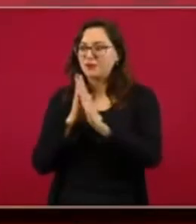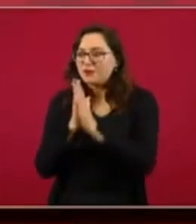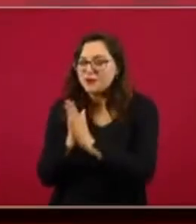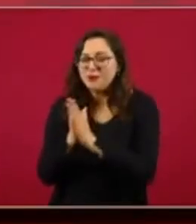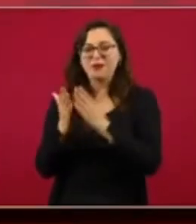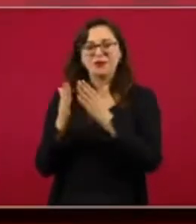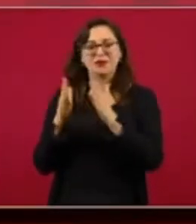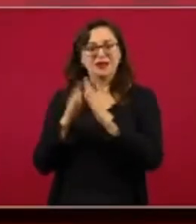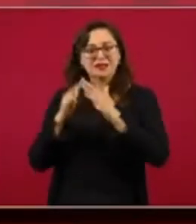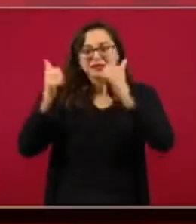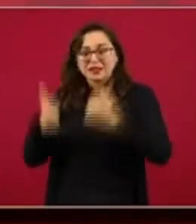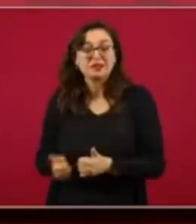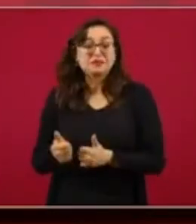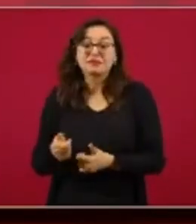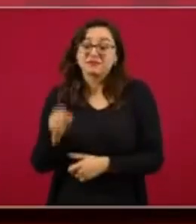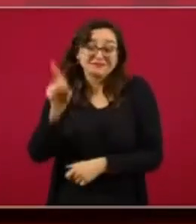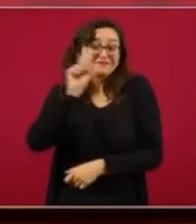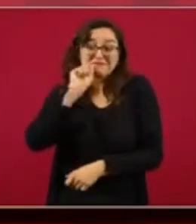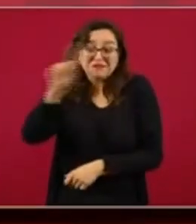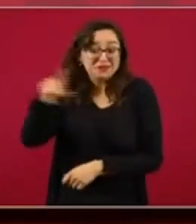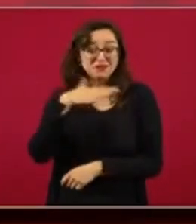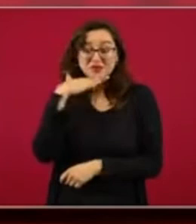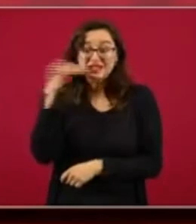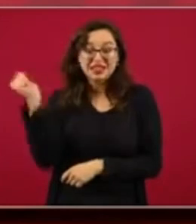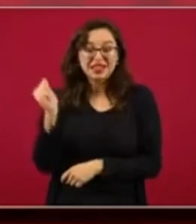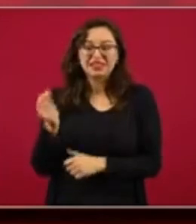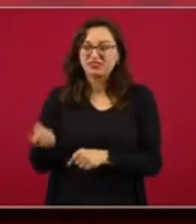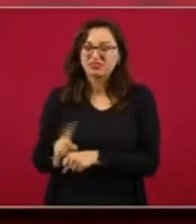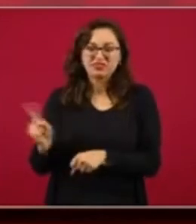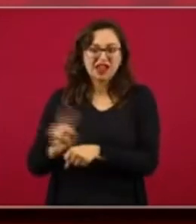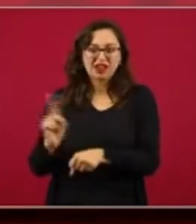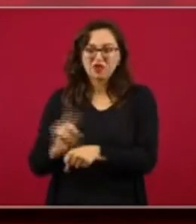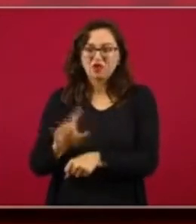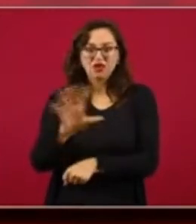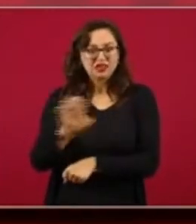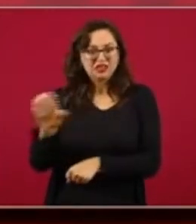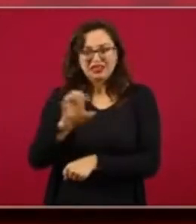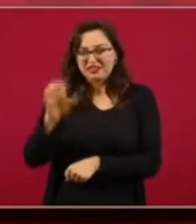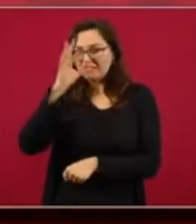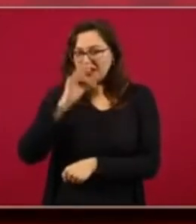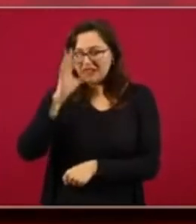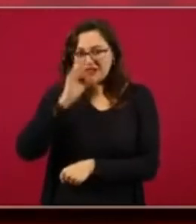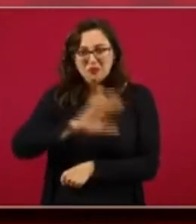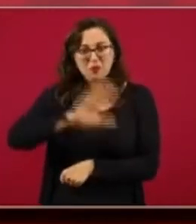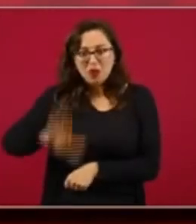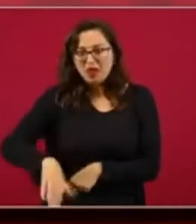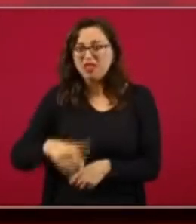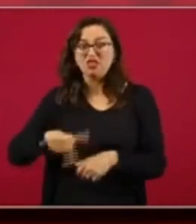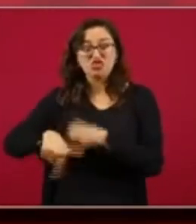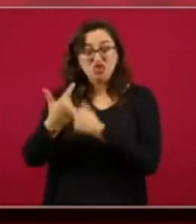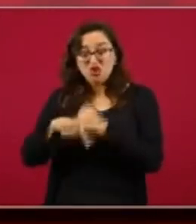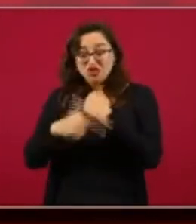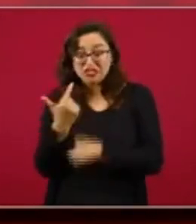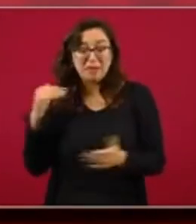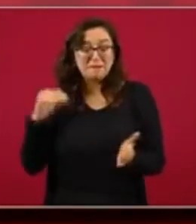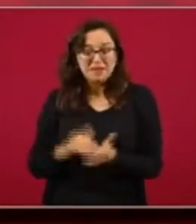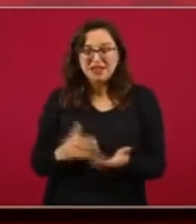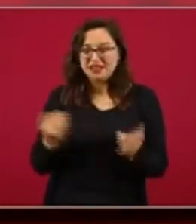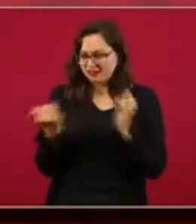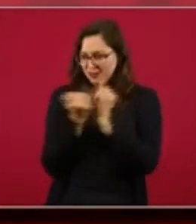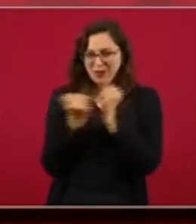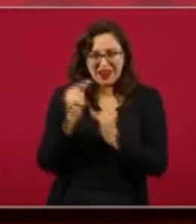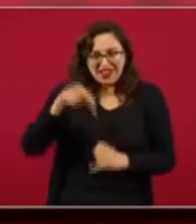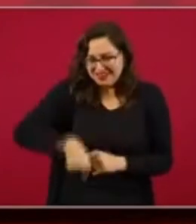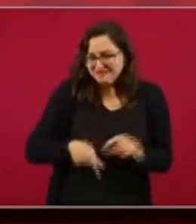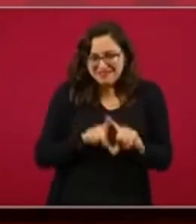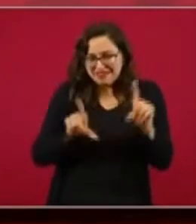resguárdense, porque ellos están teniendo un poco más de 500 defunciones al día y 12.000 casos diarios. Es más o menos lo que estamos teniendo en